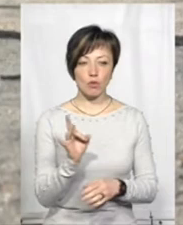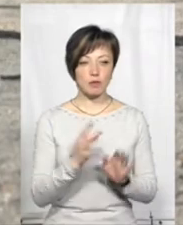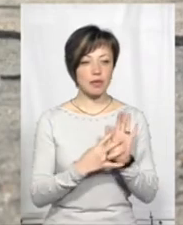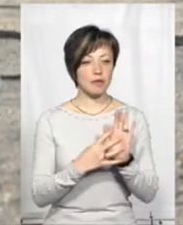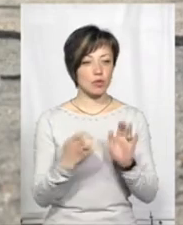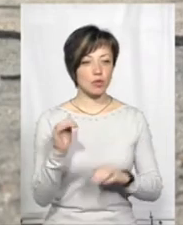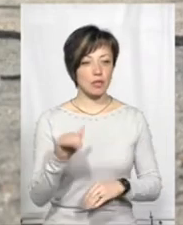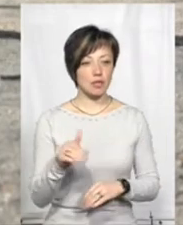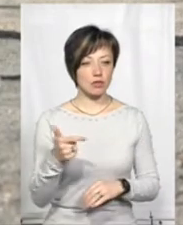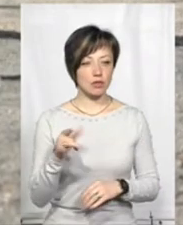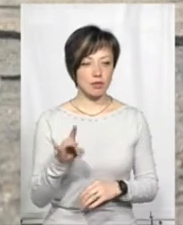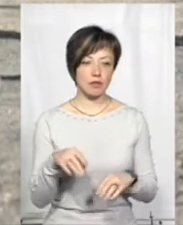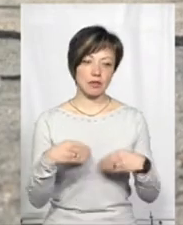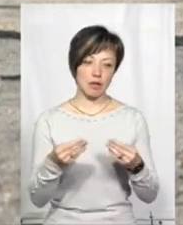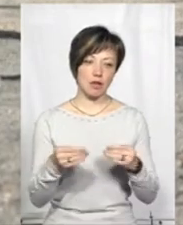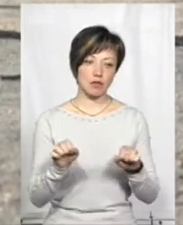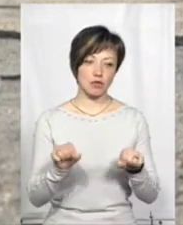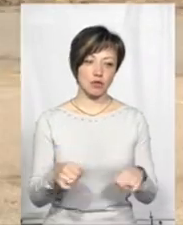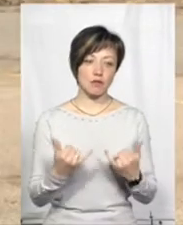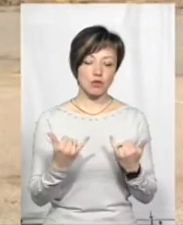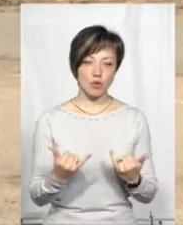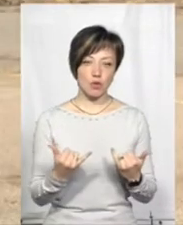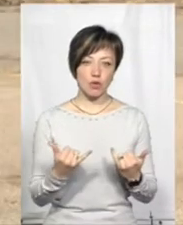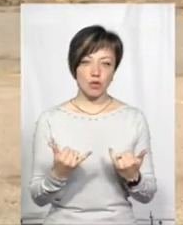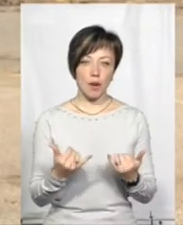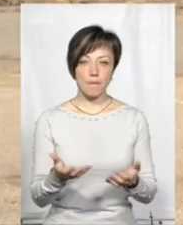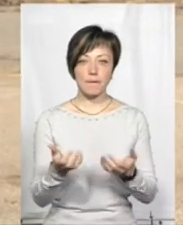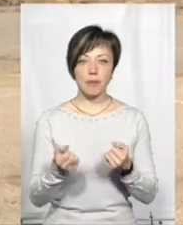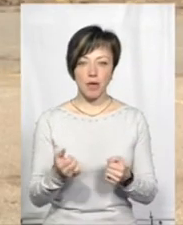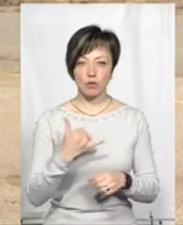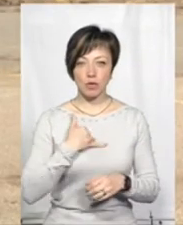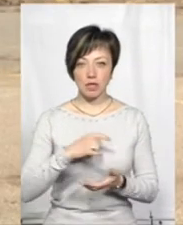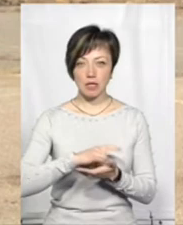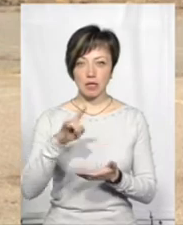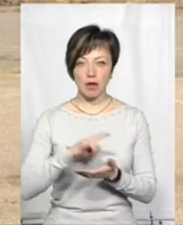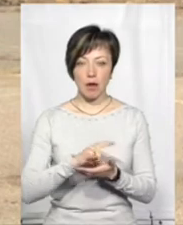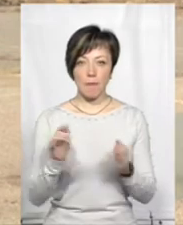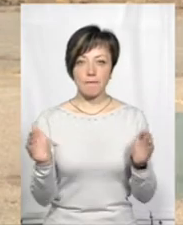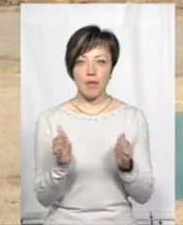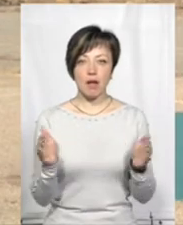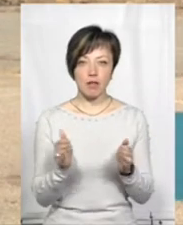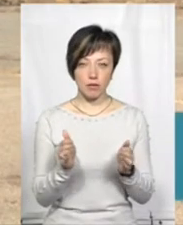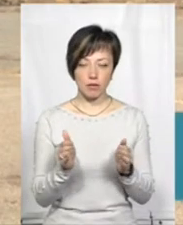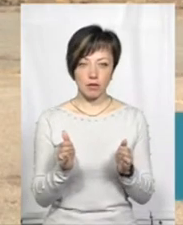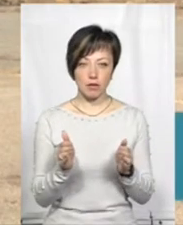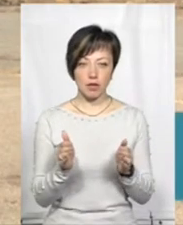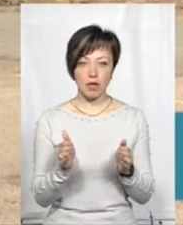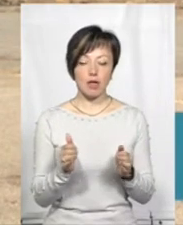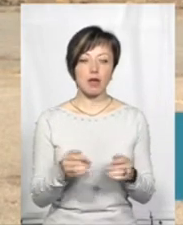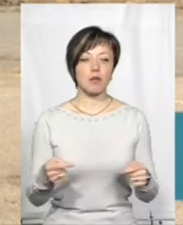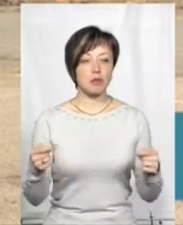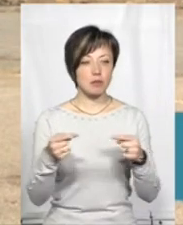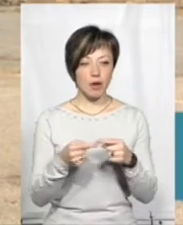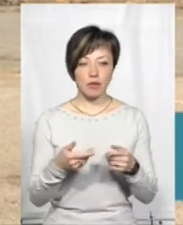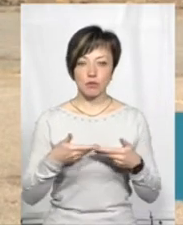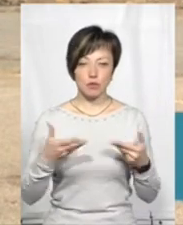900 тисяч гривень, дали можливість сьогодні приймати в нас літаків малої авіації. Безперечно, ми ще